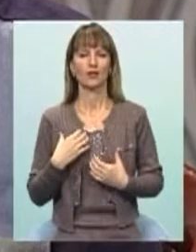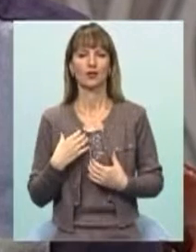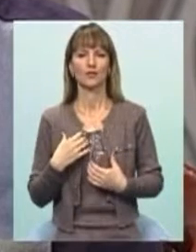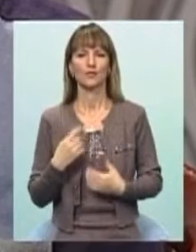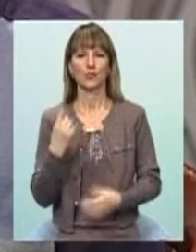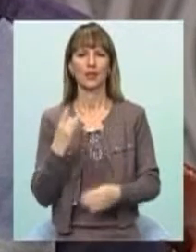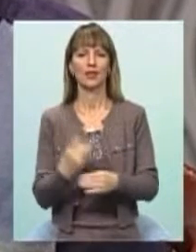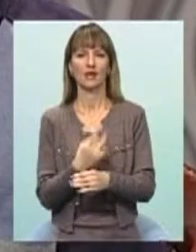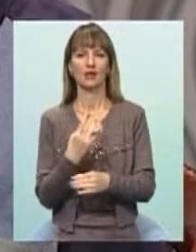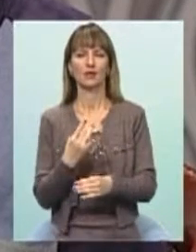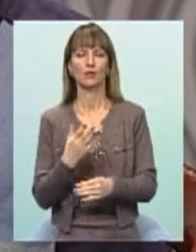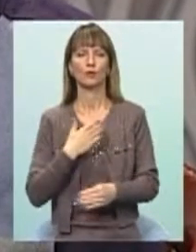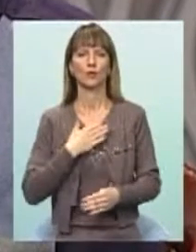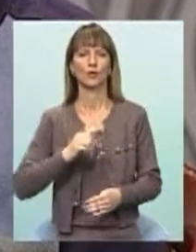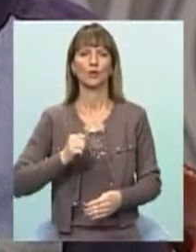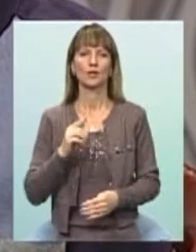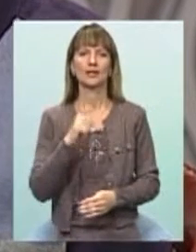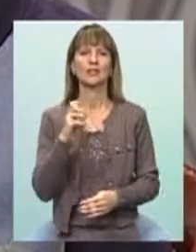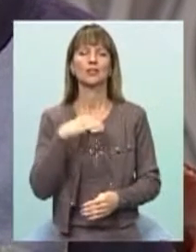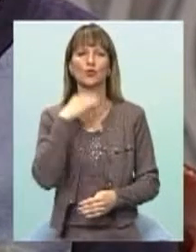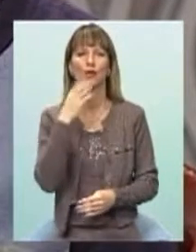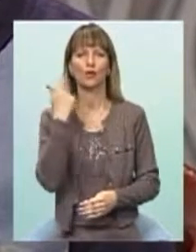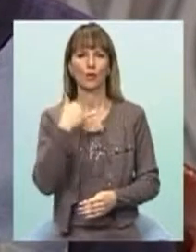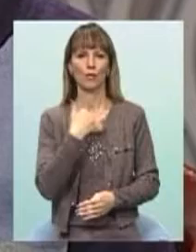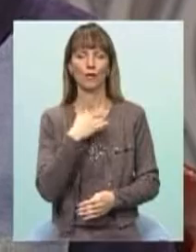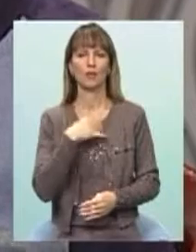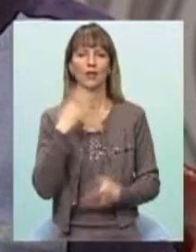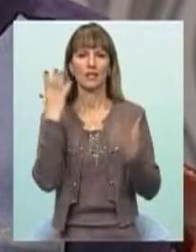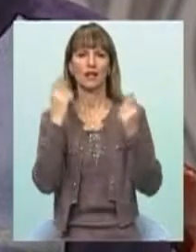Ну, одного разу мій друг зі школи, коли в мене було день